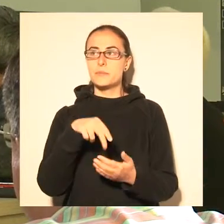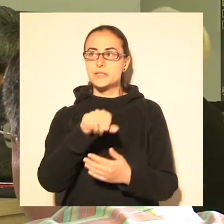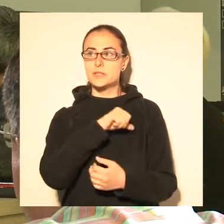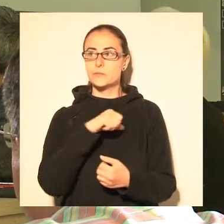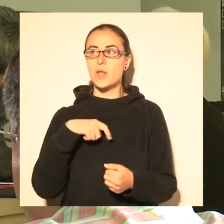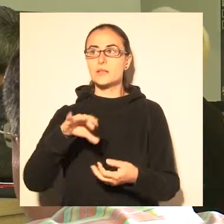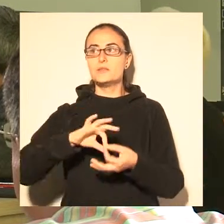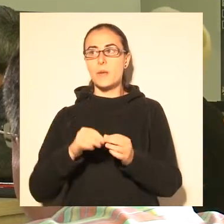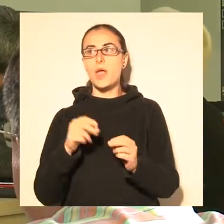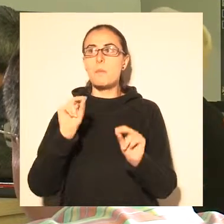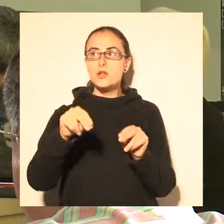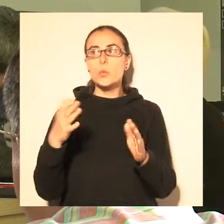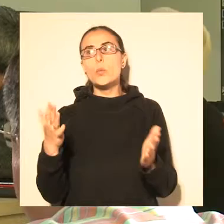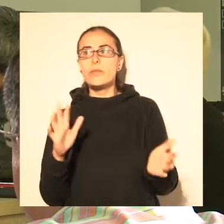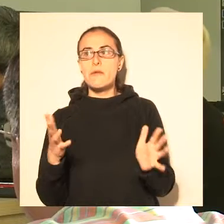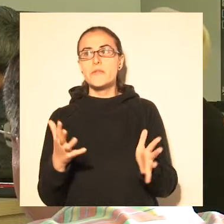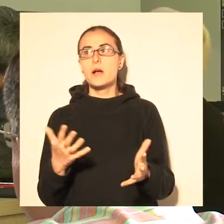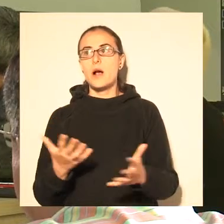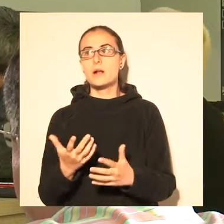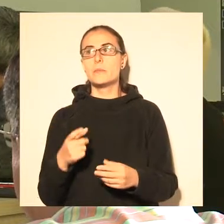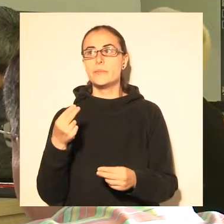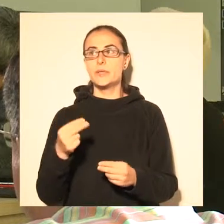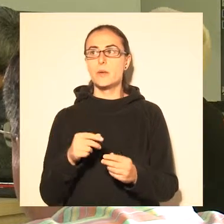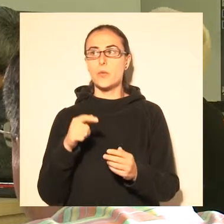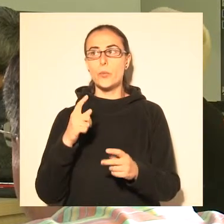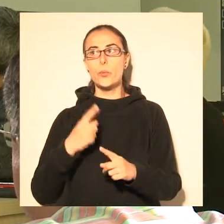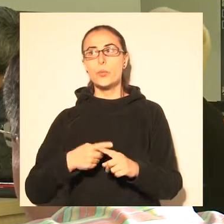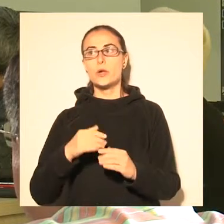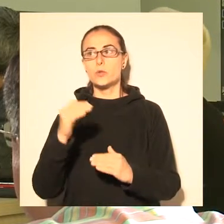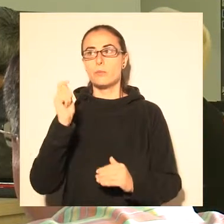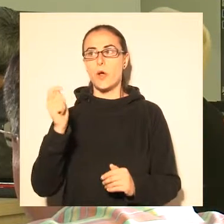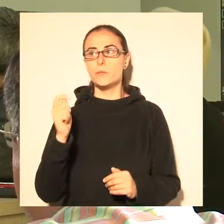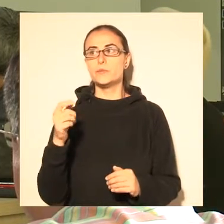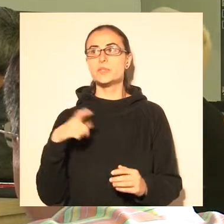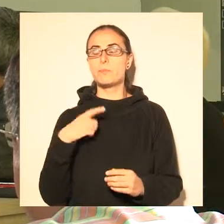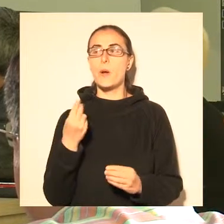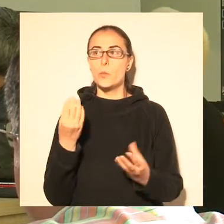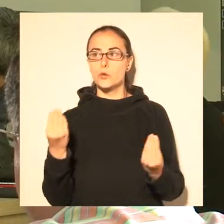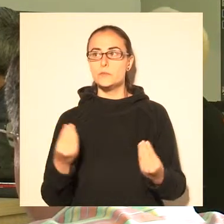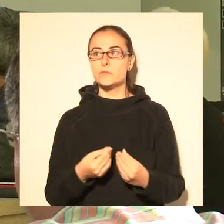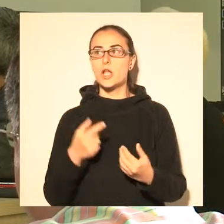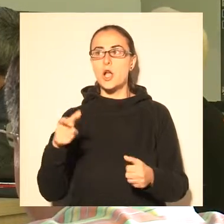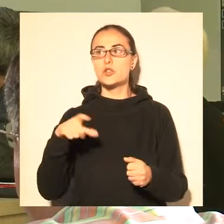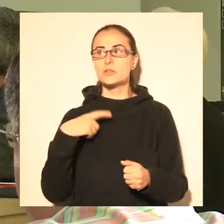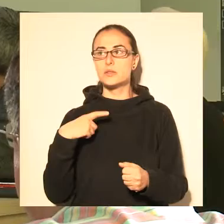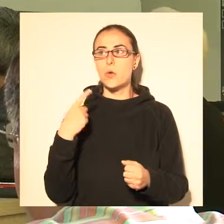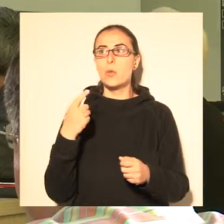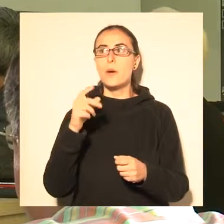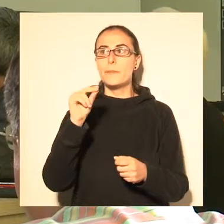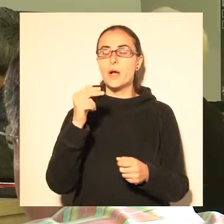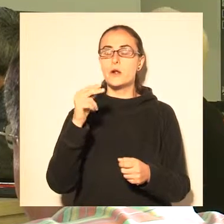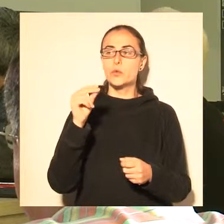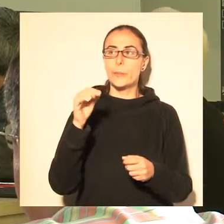umble singur dar asta înseamnă că va ajunge undeva bineînțeles cu pauze să să umble mai mult se face